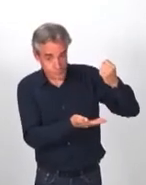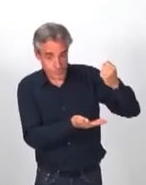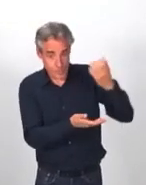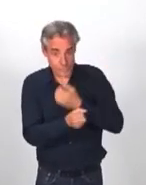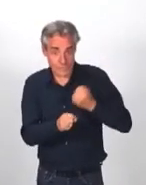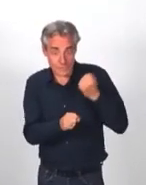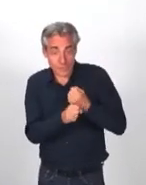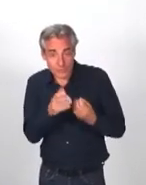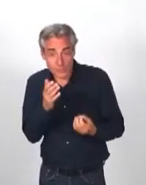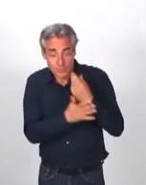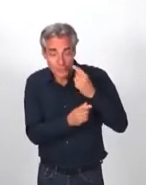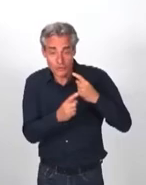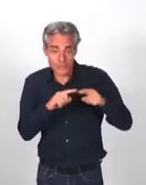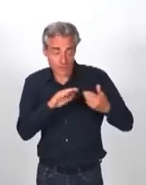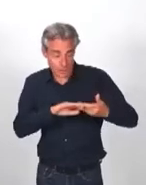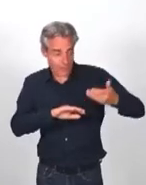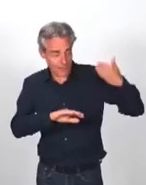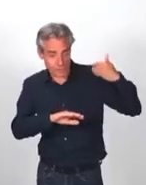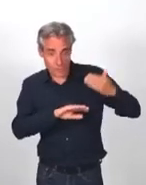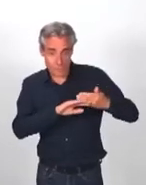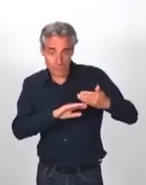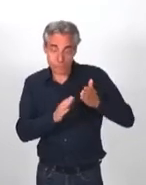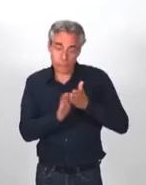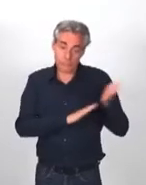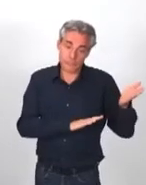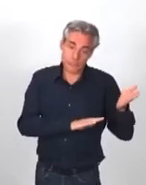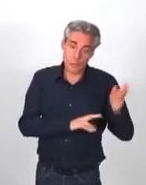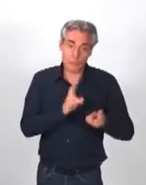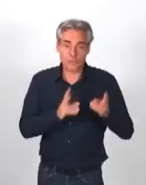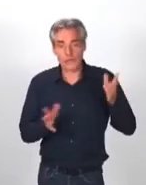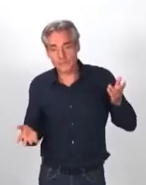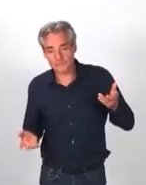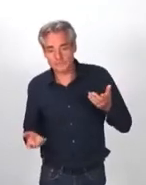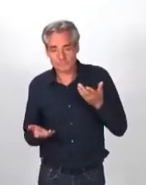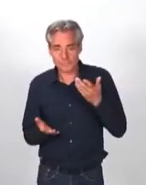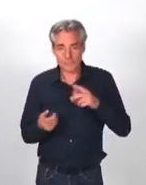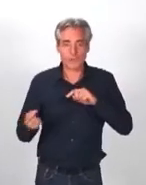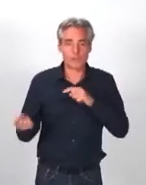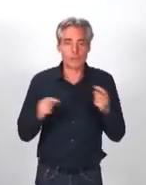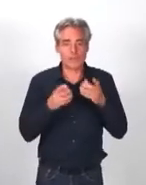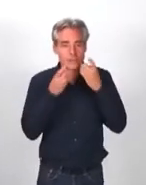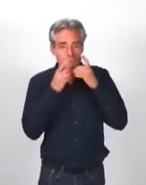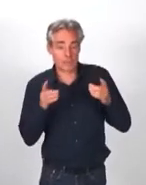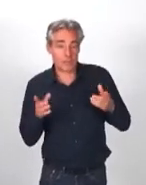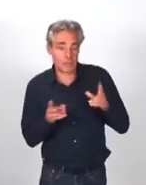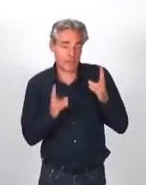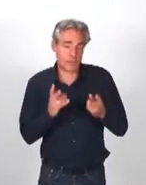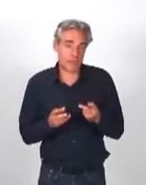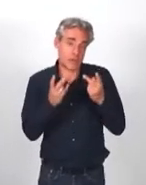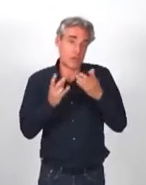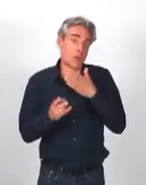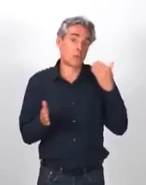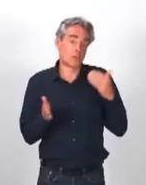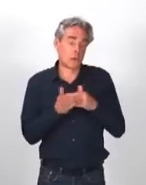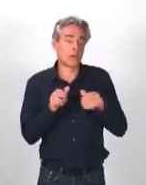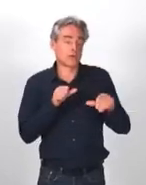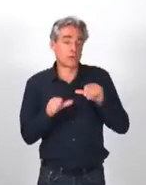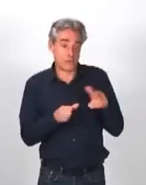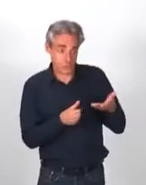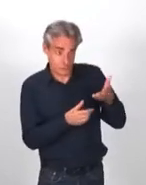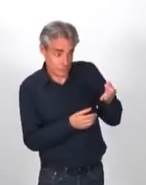de nouveau, de différent, d'alternatif. Ou en tout cas, que le débat démocratique, il gagnerait si vous